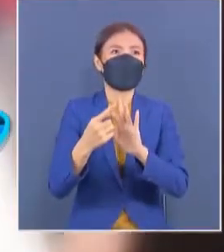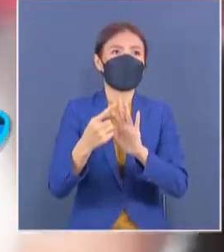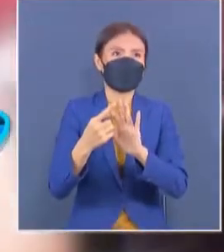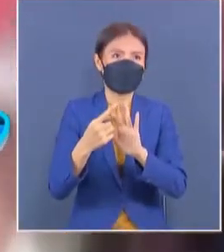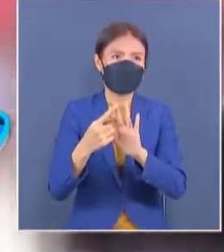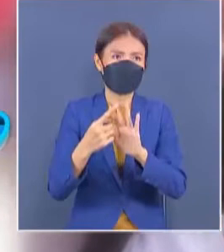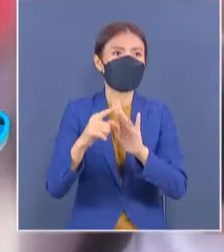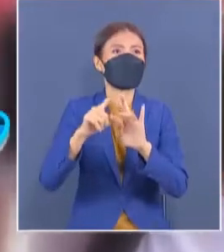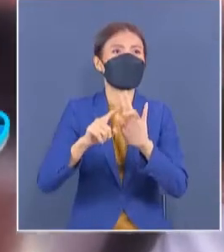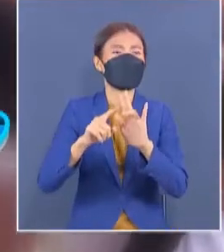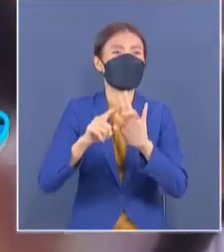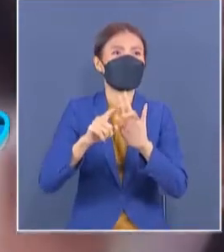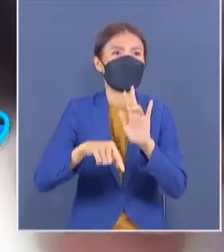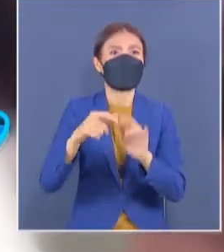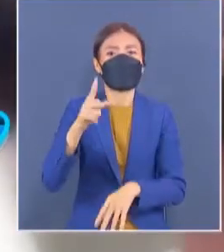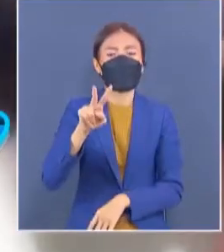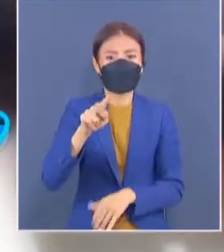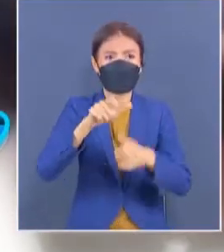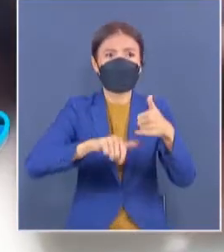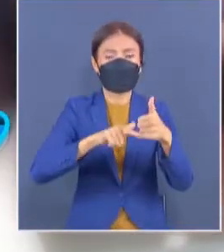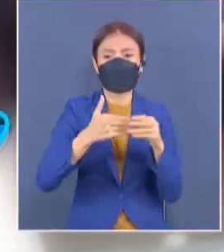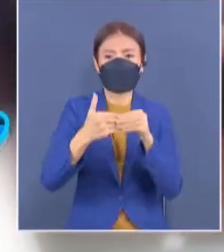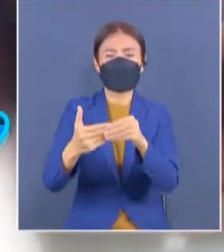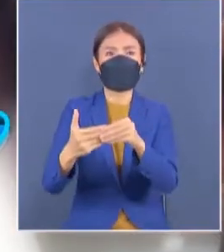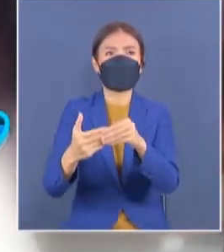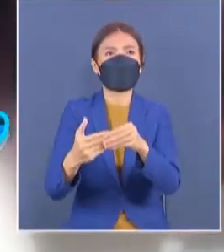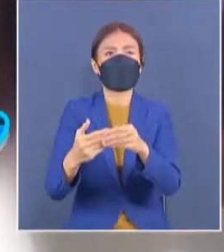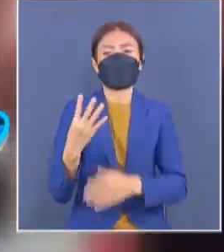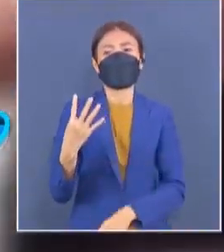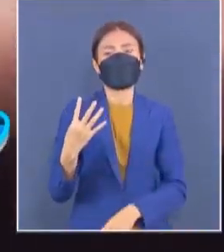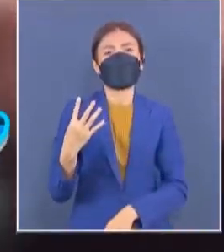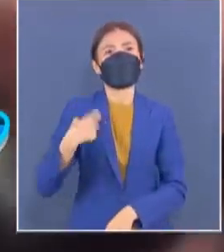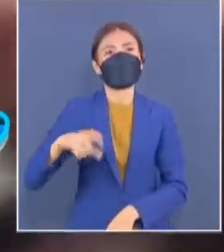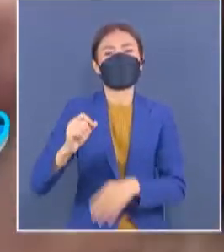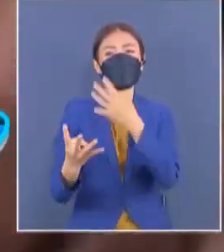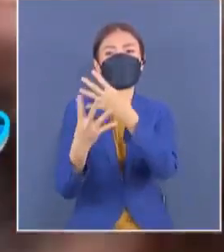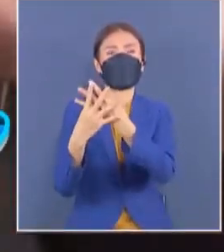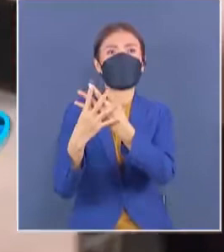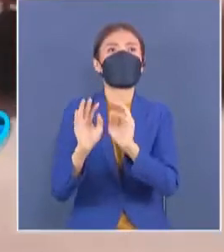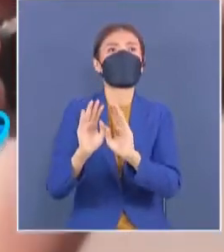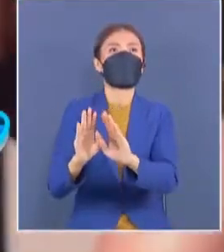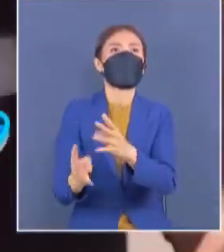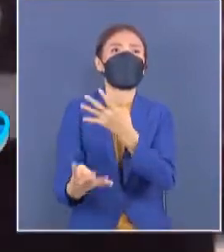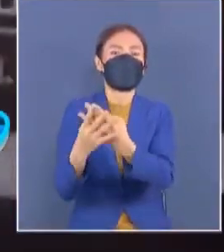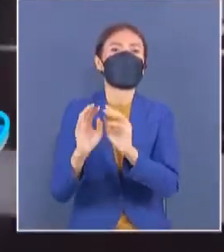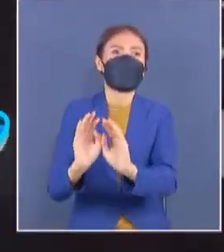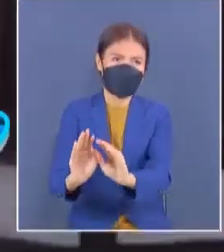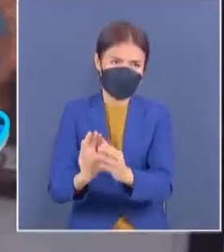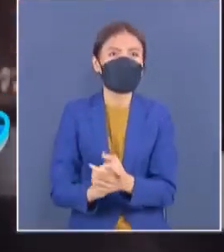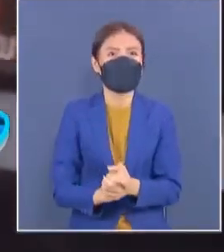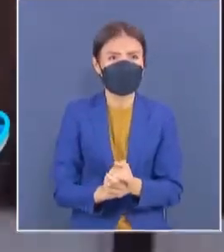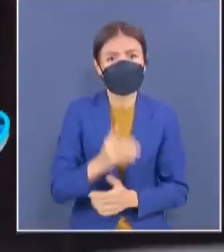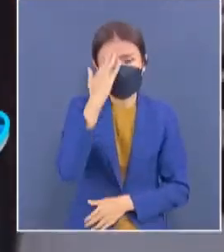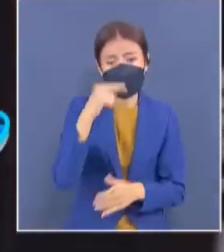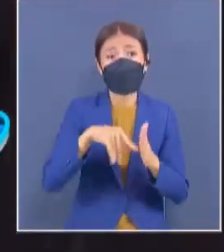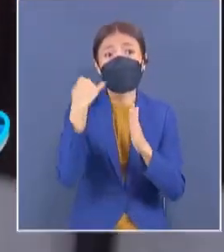นะครับไปดำเนินการฝากขังต่อศาลอาญากรุงเทพใต้ในข้อหาคือมีวัตถุระเบิดไว้ในครอบครองเพราะว่าอย่างที่เมื่อวานนี้เล่าให้